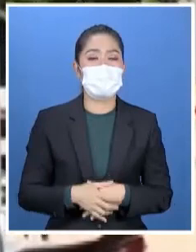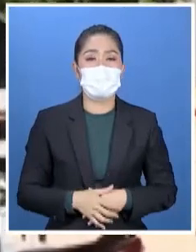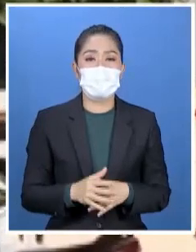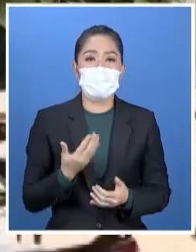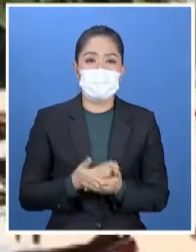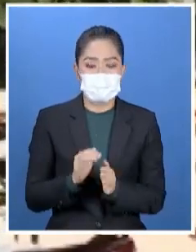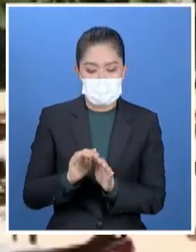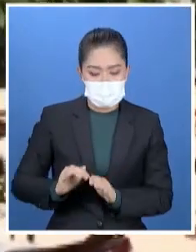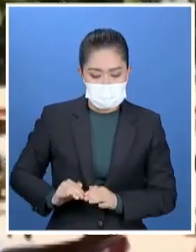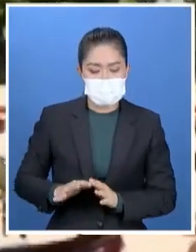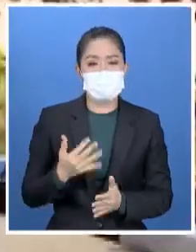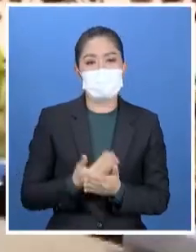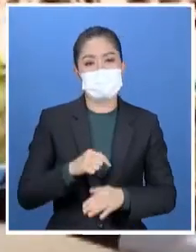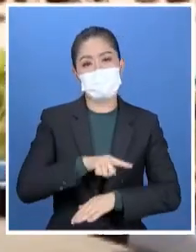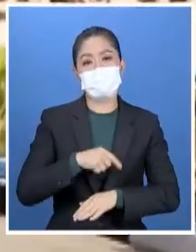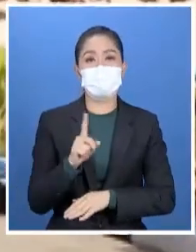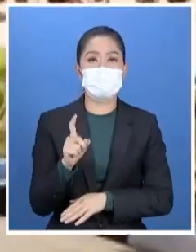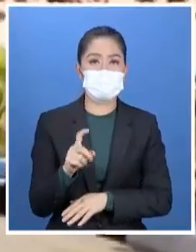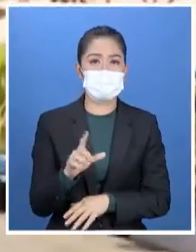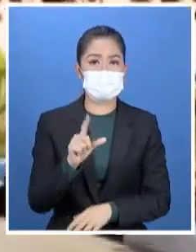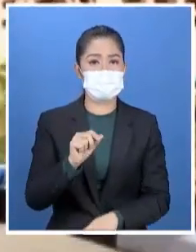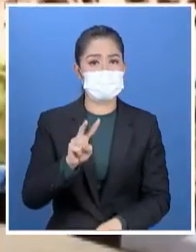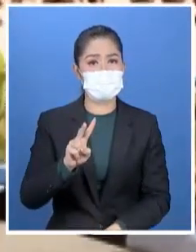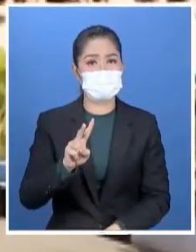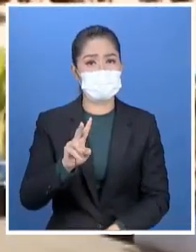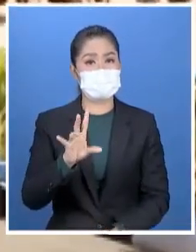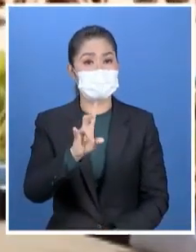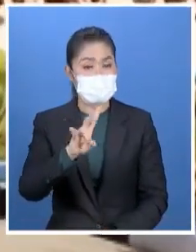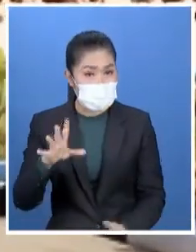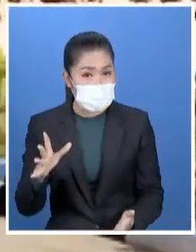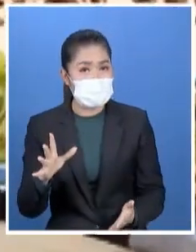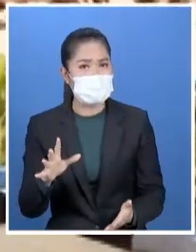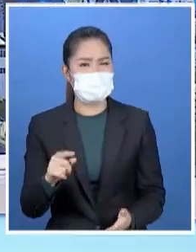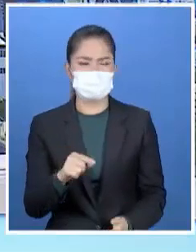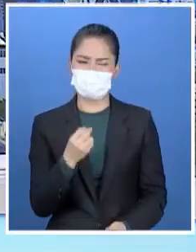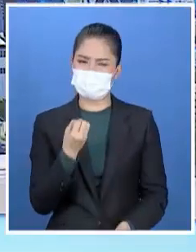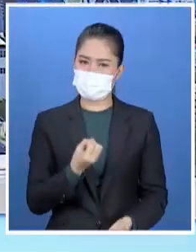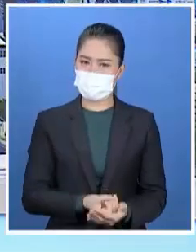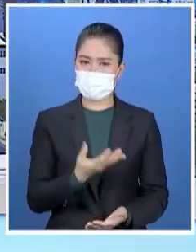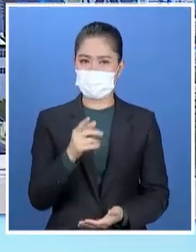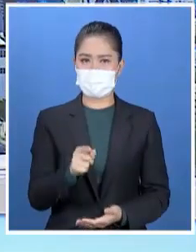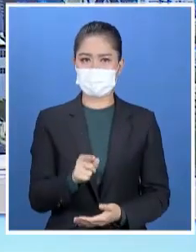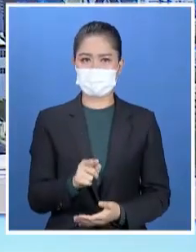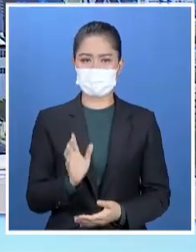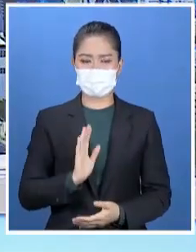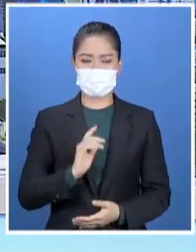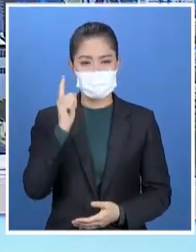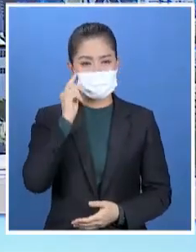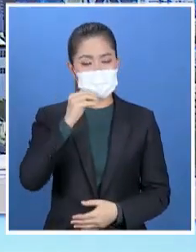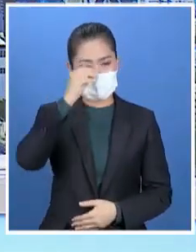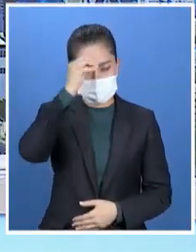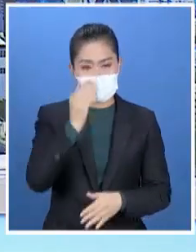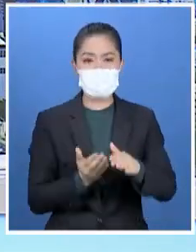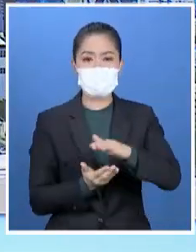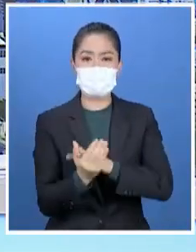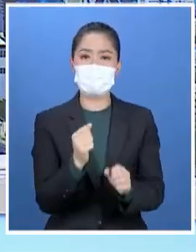ล้วก็เก็บเอาไว้บางส่วนเท่านั้นเป็นค่าเสียเวลาค่ะ 22แผ่น700บาทนี่ก็คือคิดถึงตอนเราเรียนแล้วต้องไป